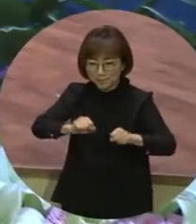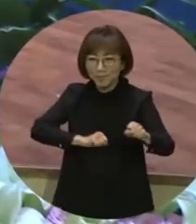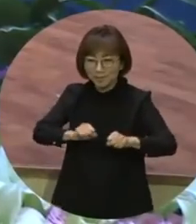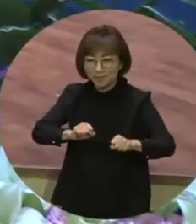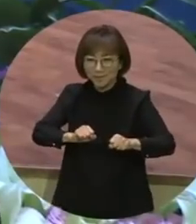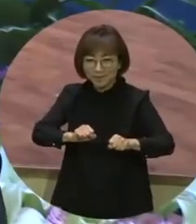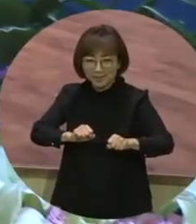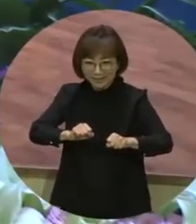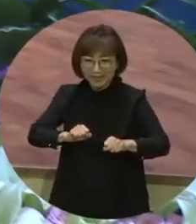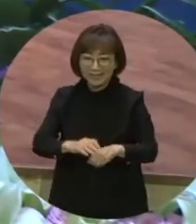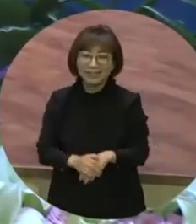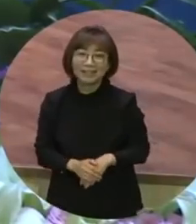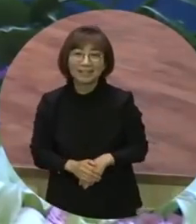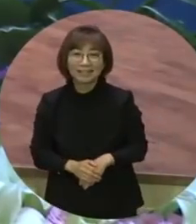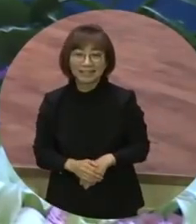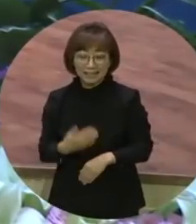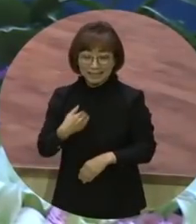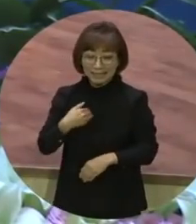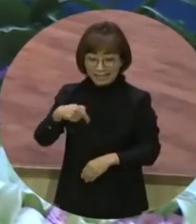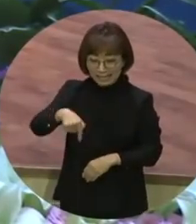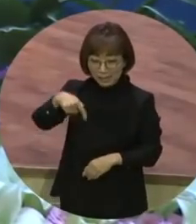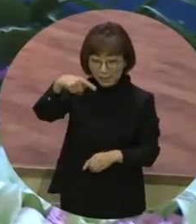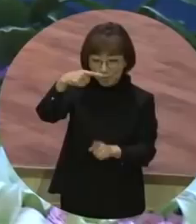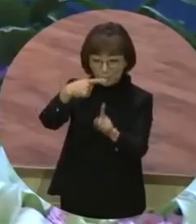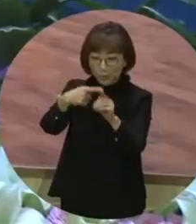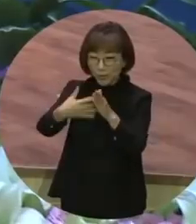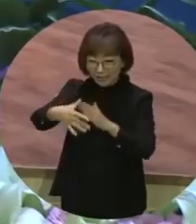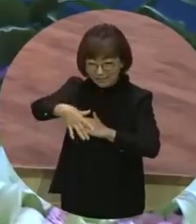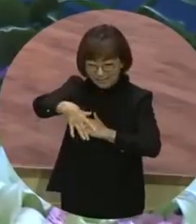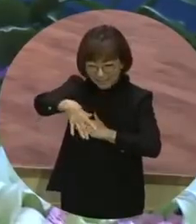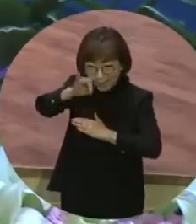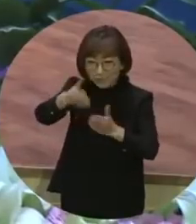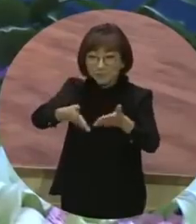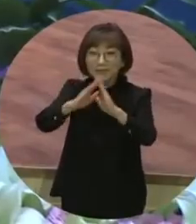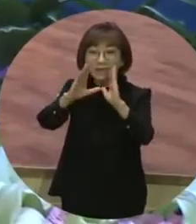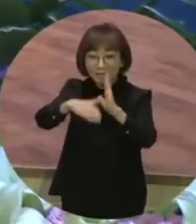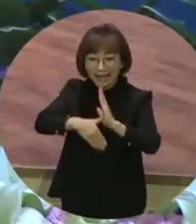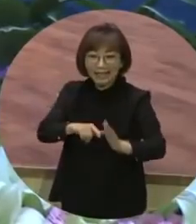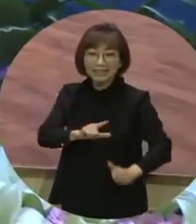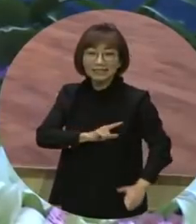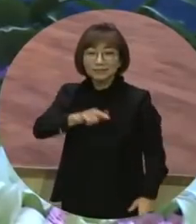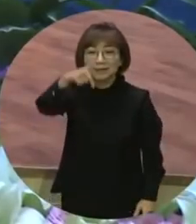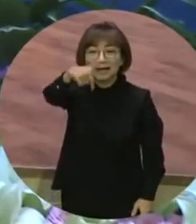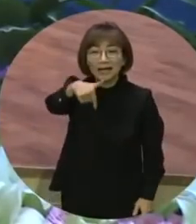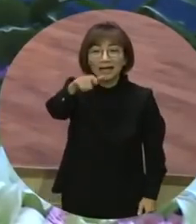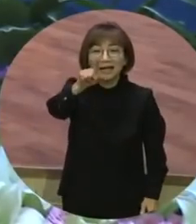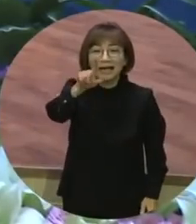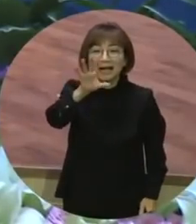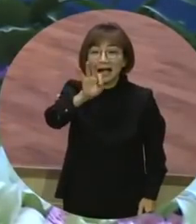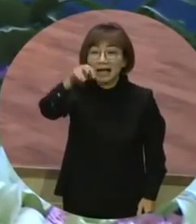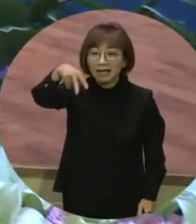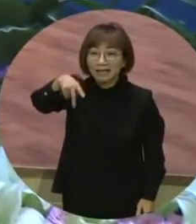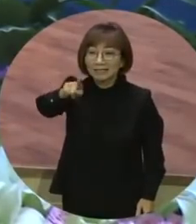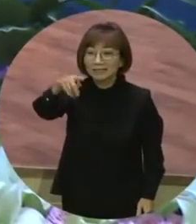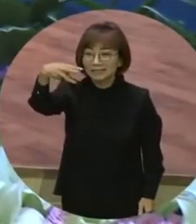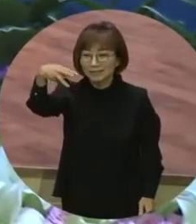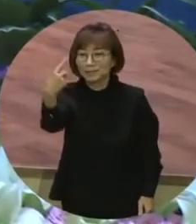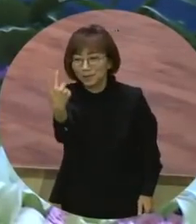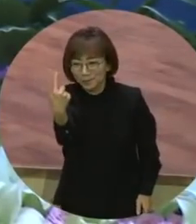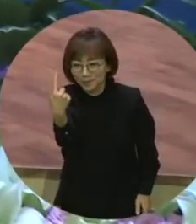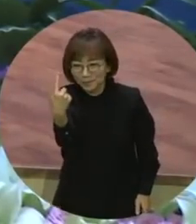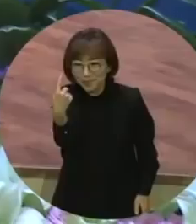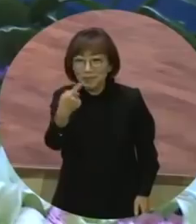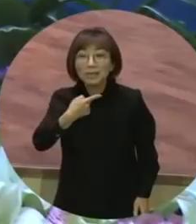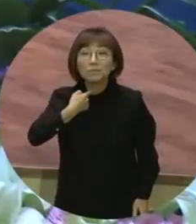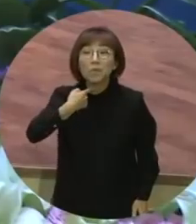제가 이 교회를 개척할 때 이름이 처음에 강서로였죠. 지금은 양천구가 되었는데, 목동이